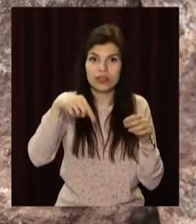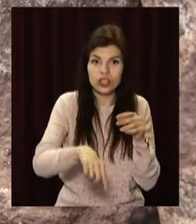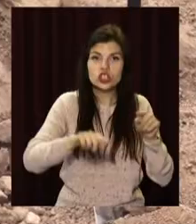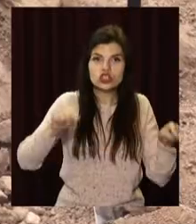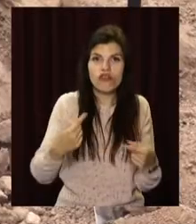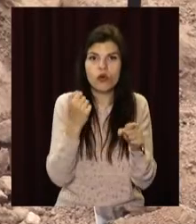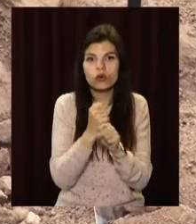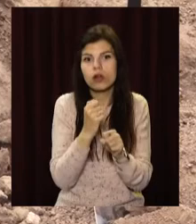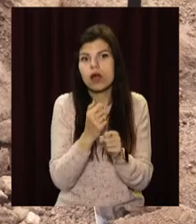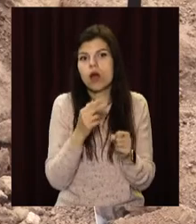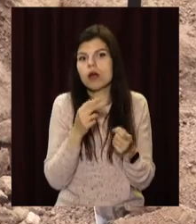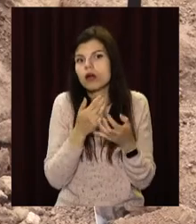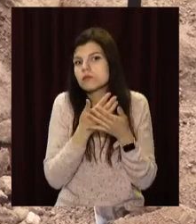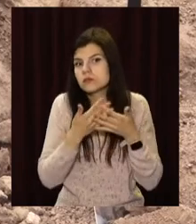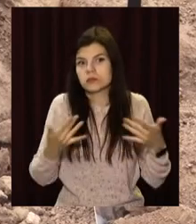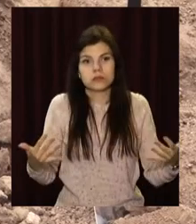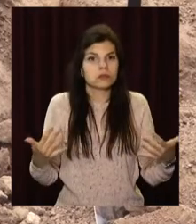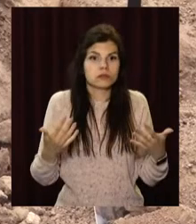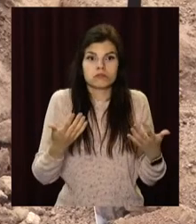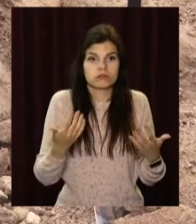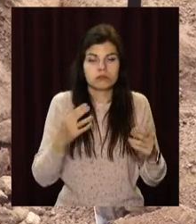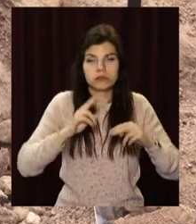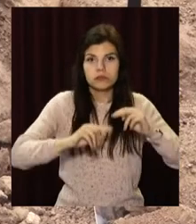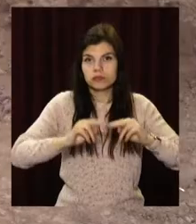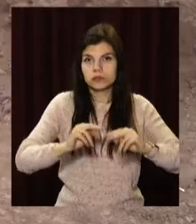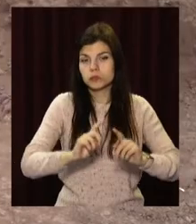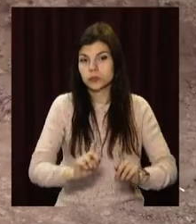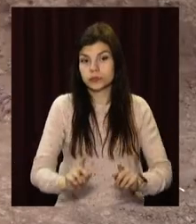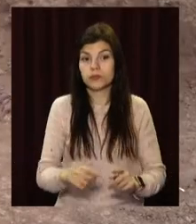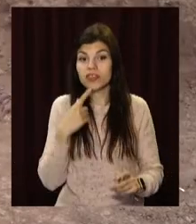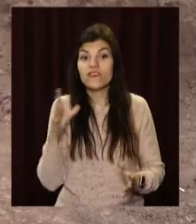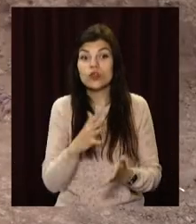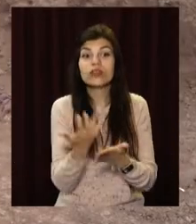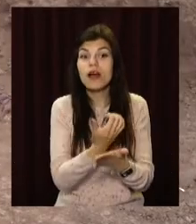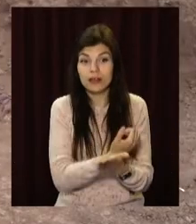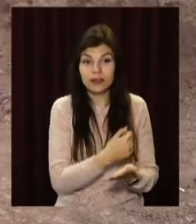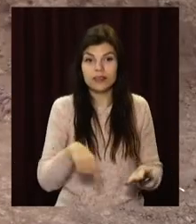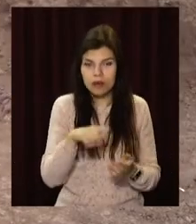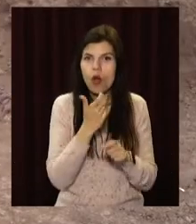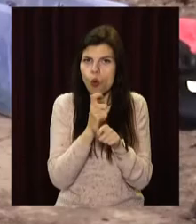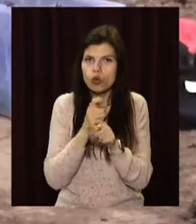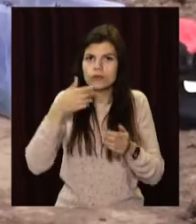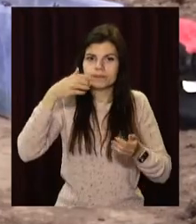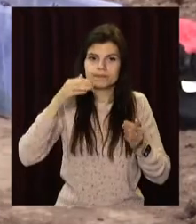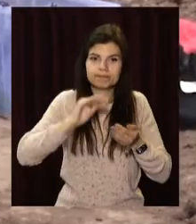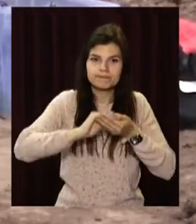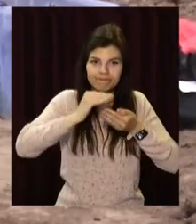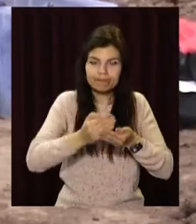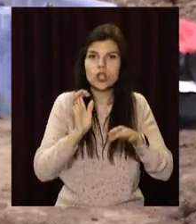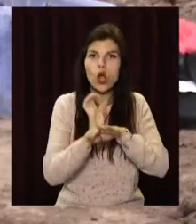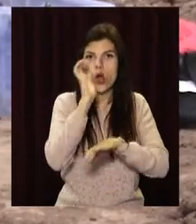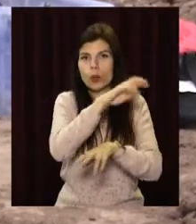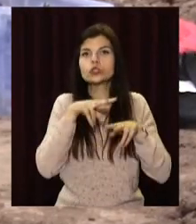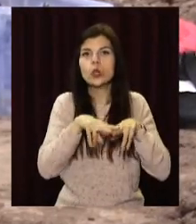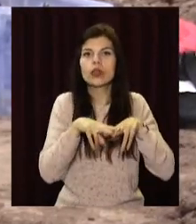створити різні за пластичністю та дисперсністю будівельні матеріали. Всі знахідки археологи ретельно упаковують та відправляють у столицю.